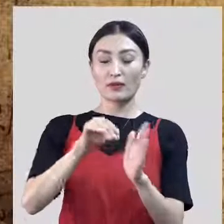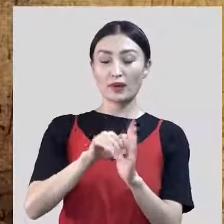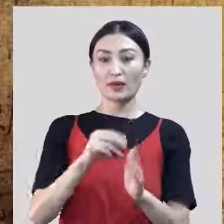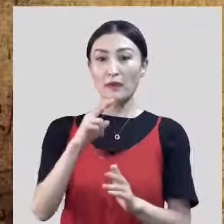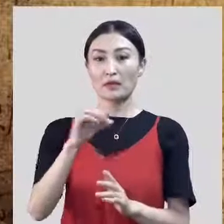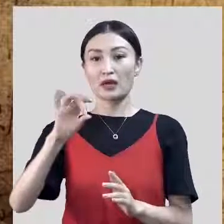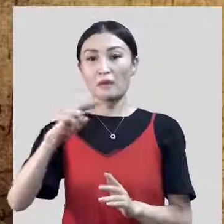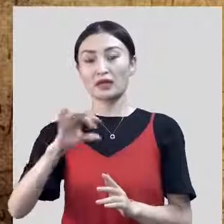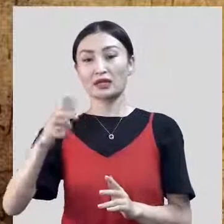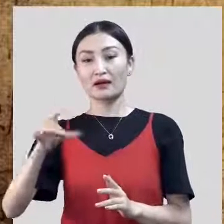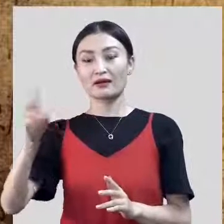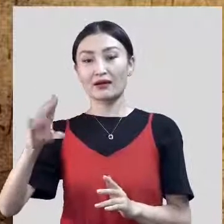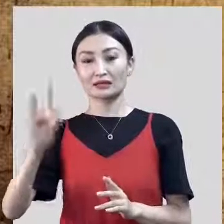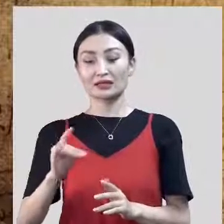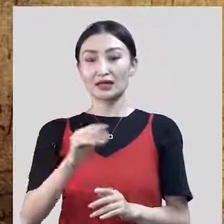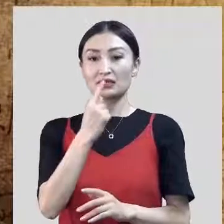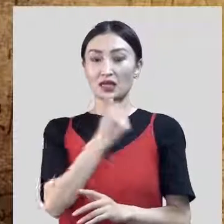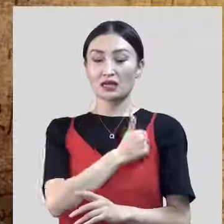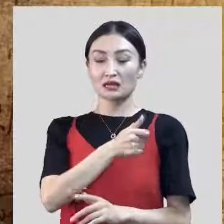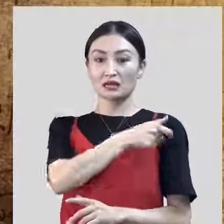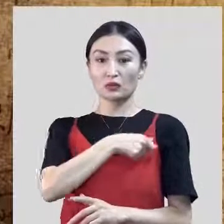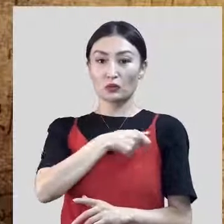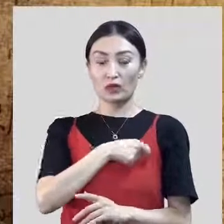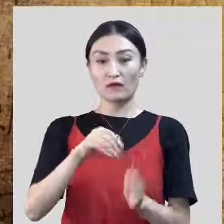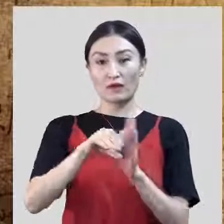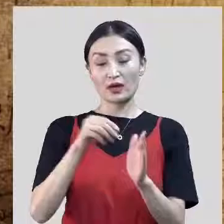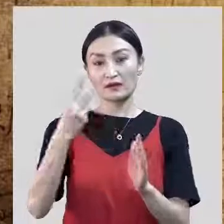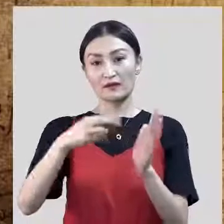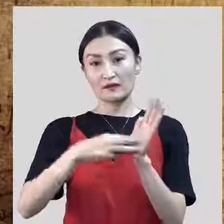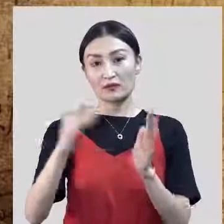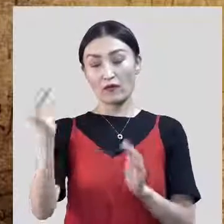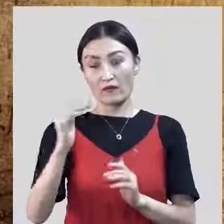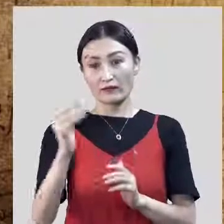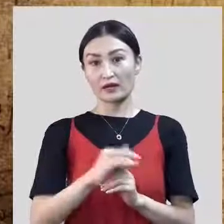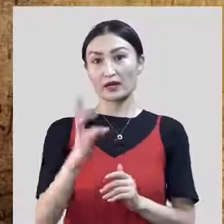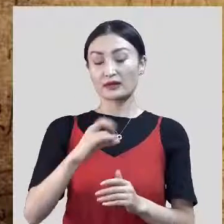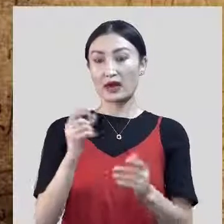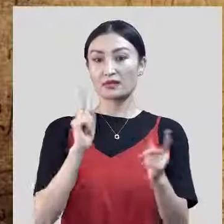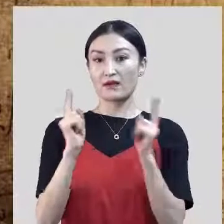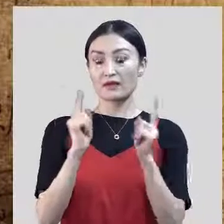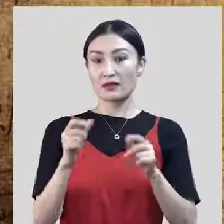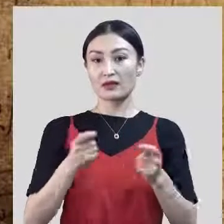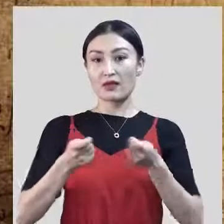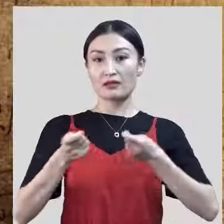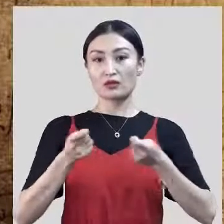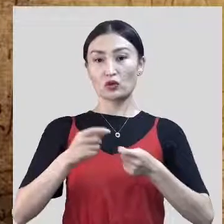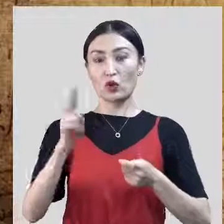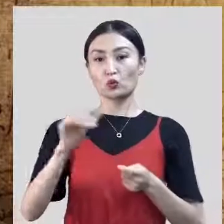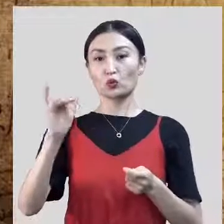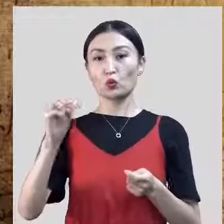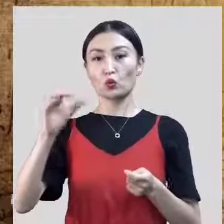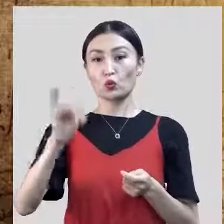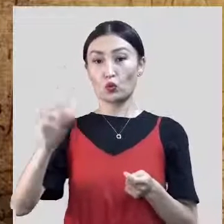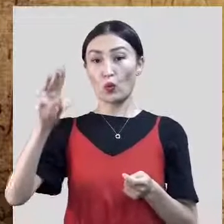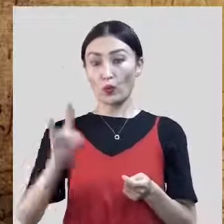рабочих и солдатских депутатов 28 февраля на совещании лидеров думской фракции